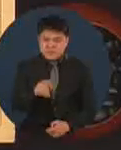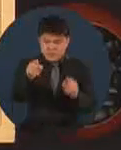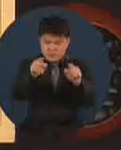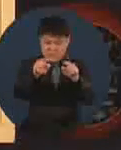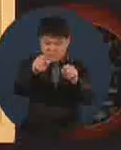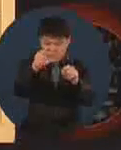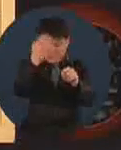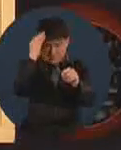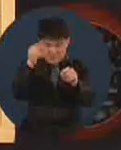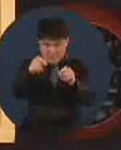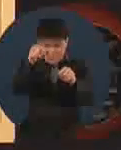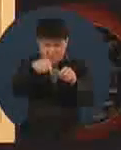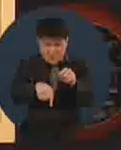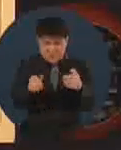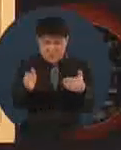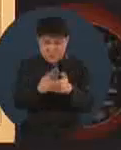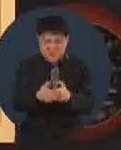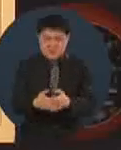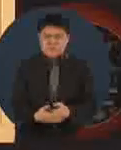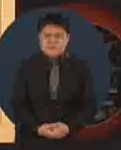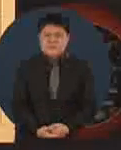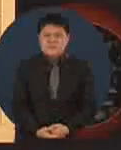뛰어나옵니다.